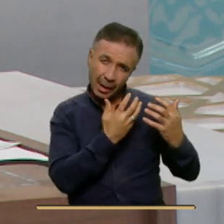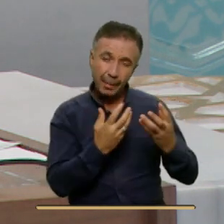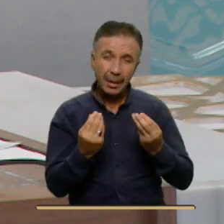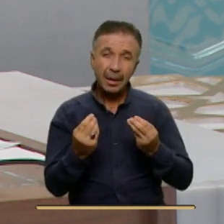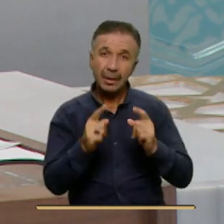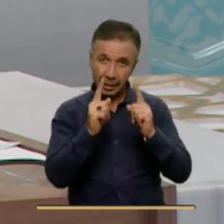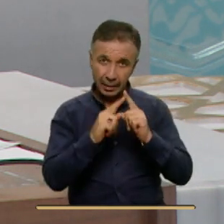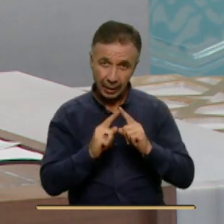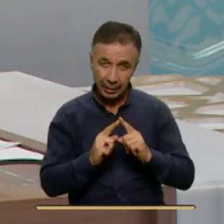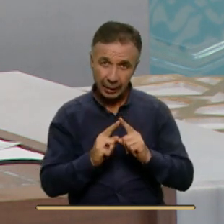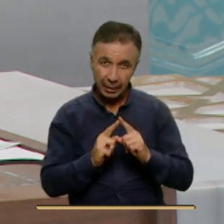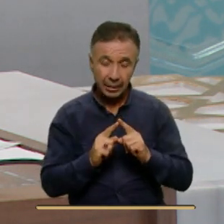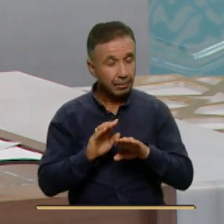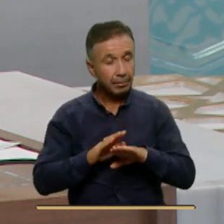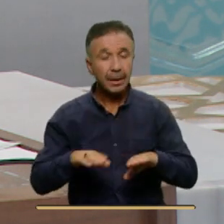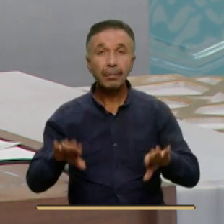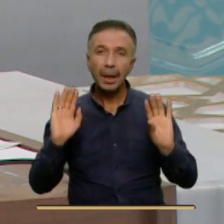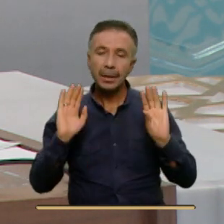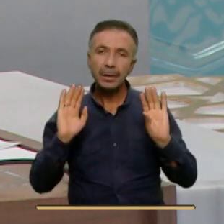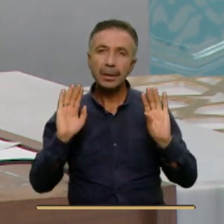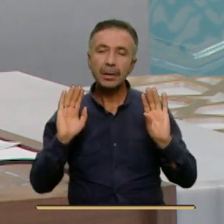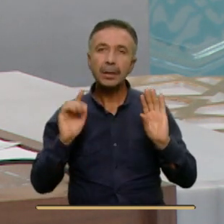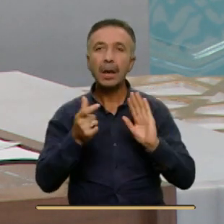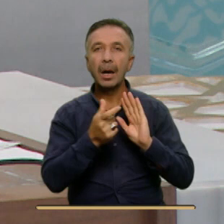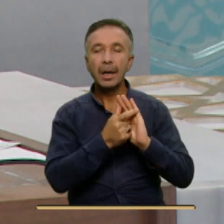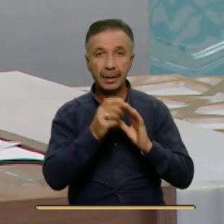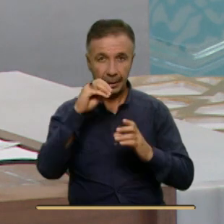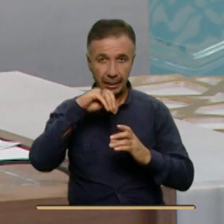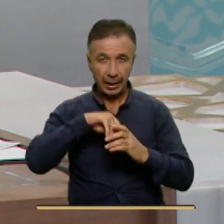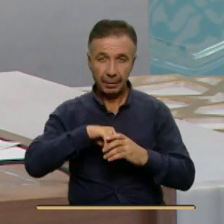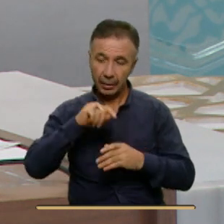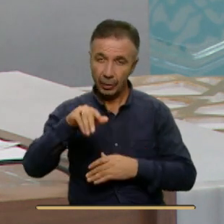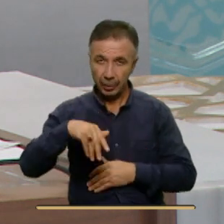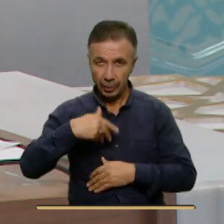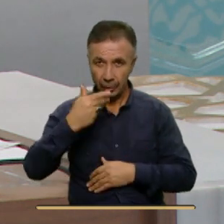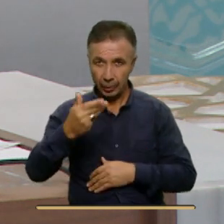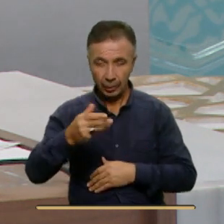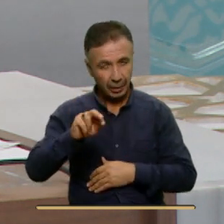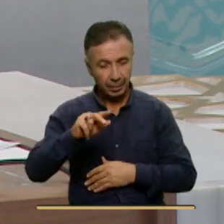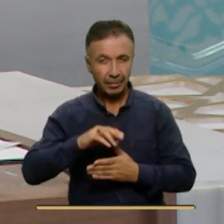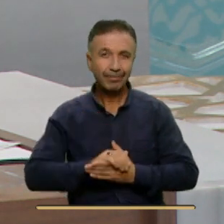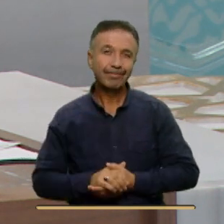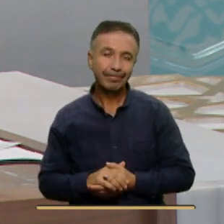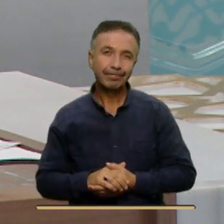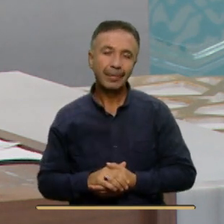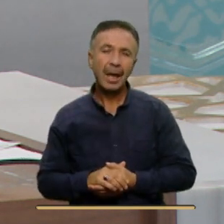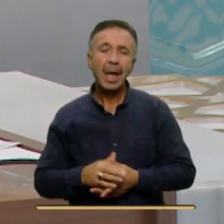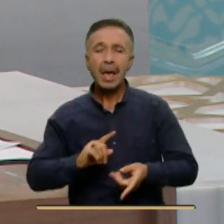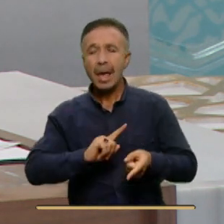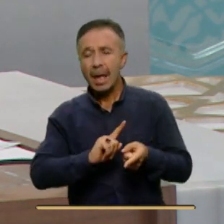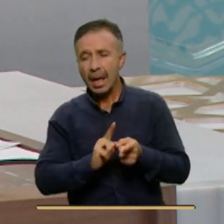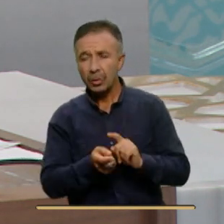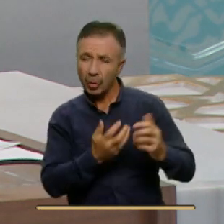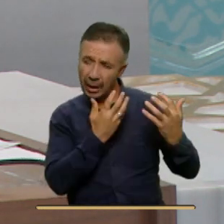kalksanız bitiremezsiniz. Ayeti kerimesinde de buyurulduğu üzere her türlü nimeti